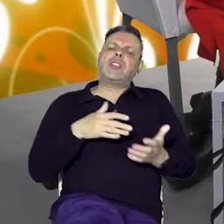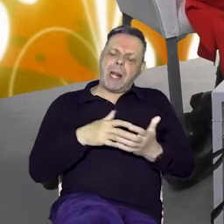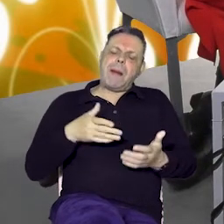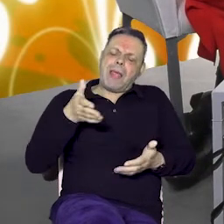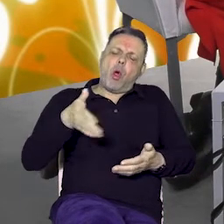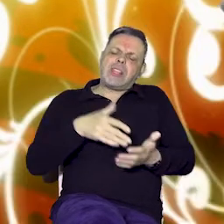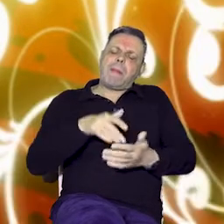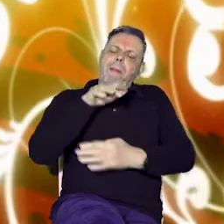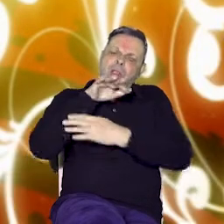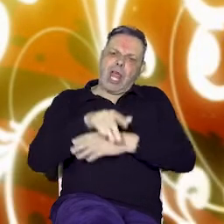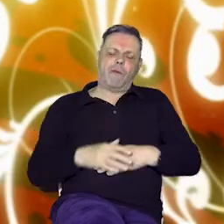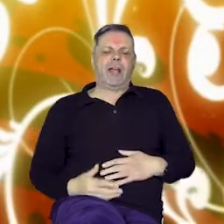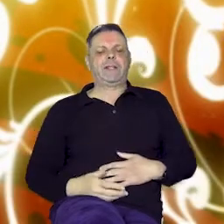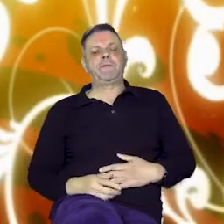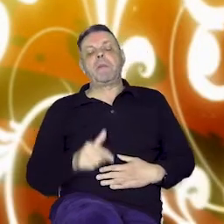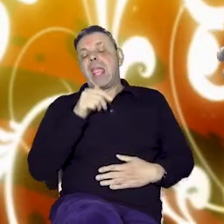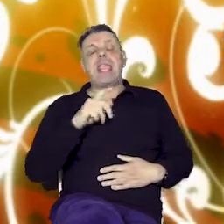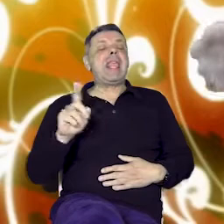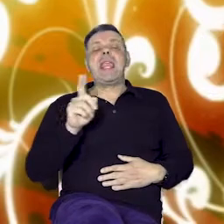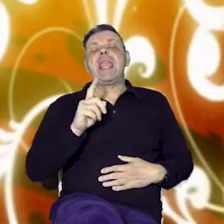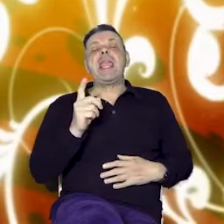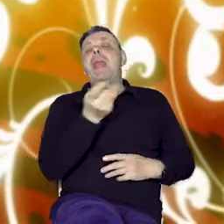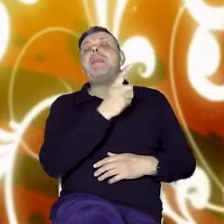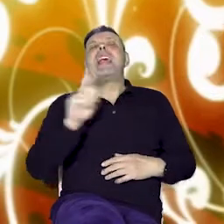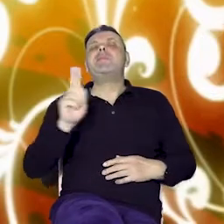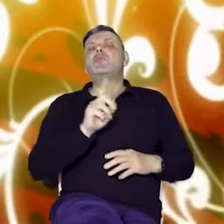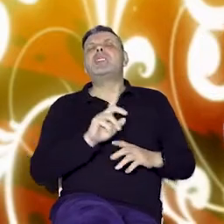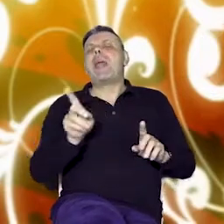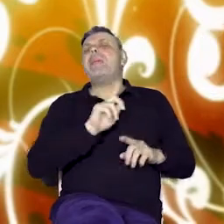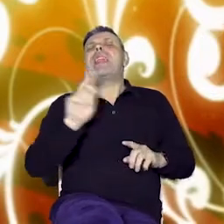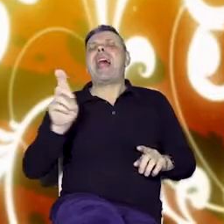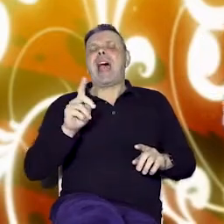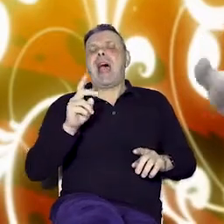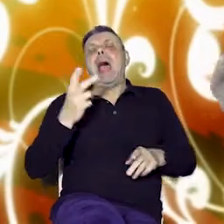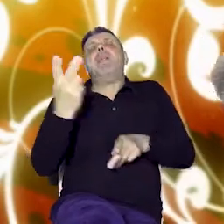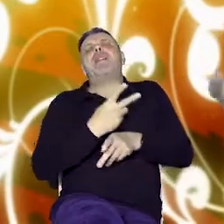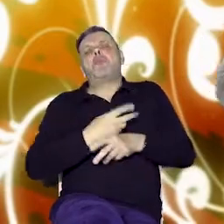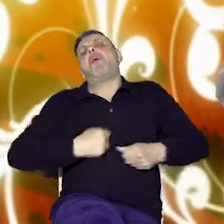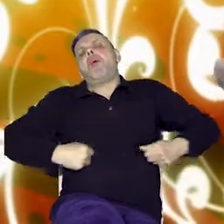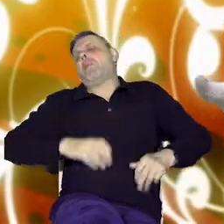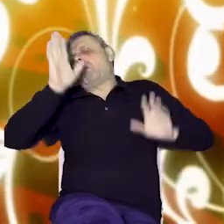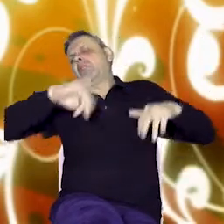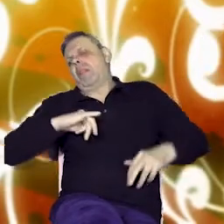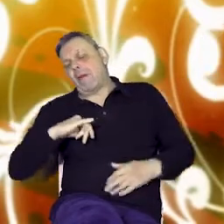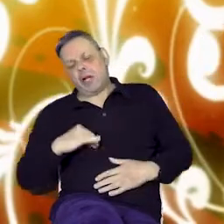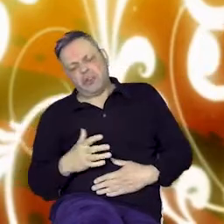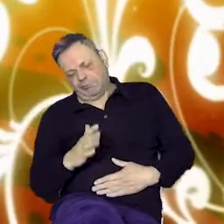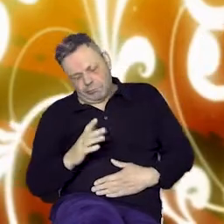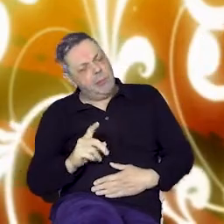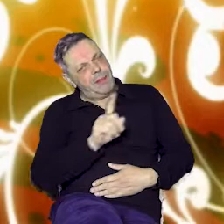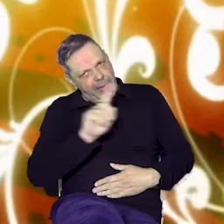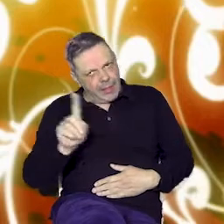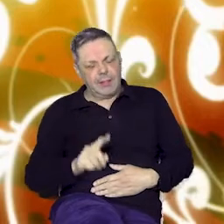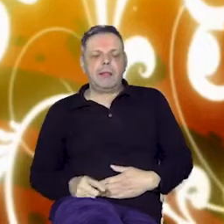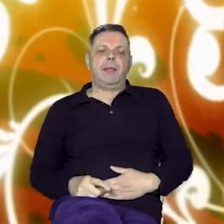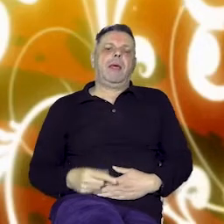ne smijem se priviknuti na nju. To sigurno ne. Mislim, ja sam možda malo ono, nekako mi se čini, nekad sam